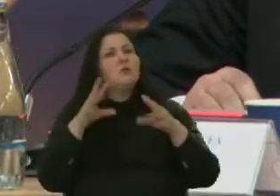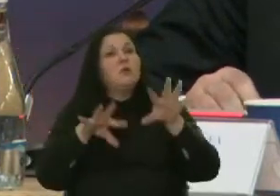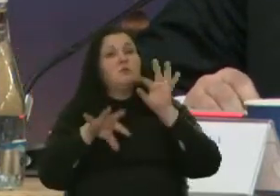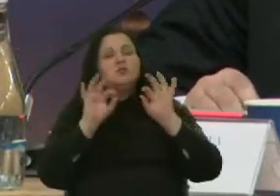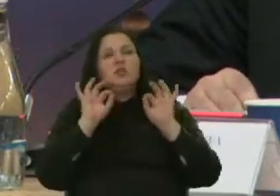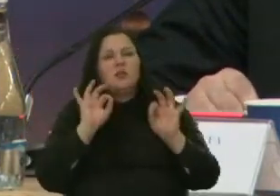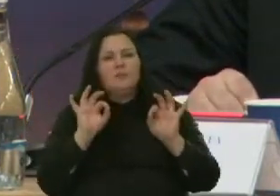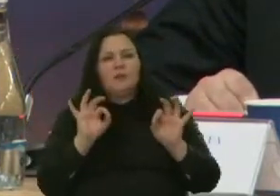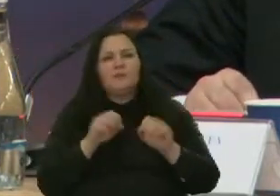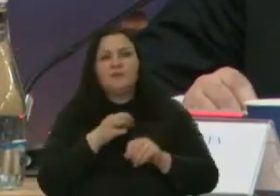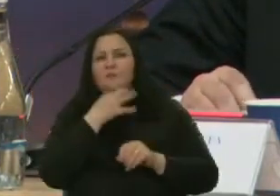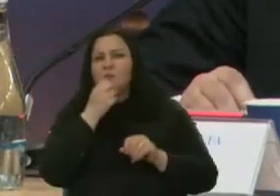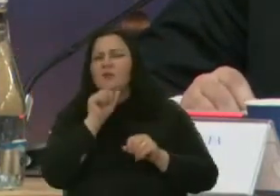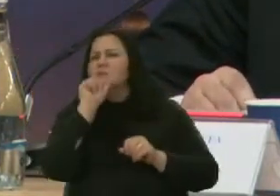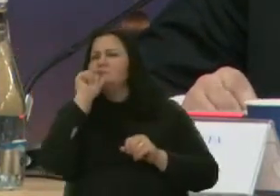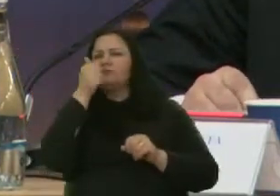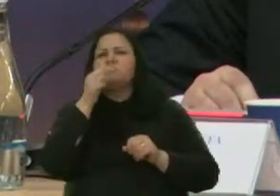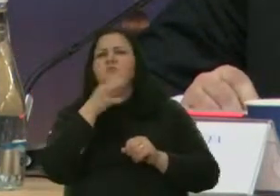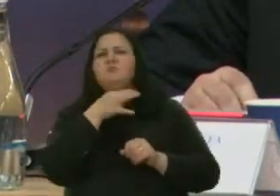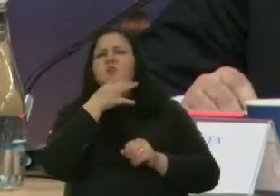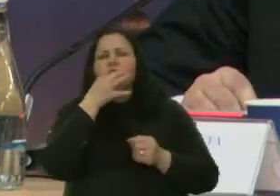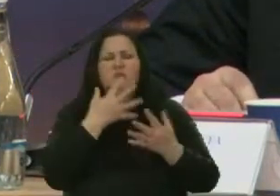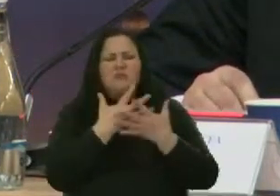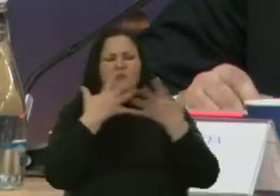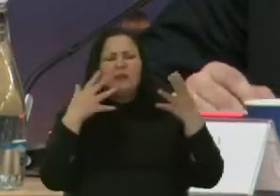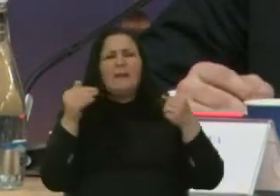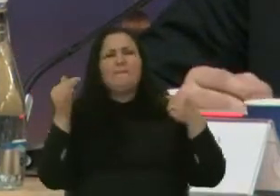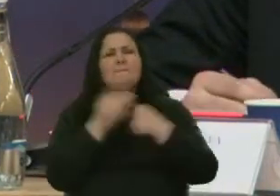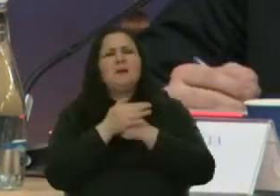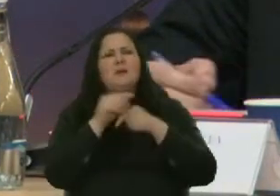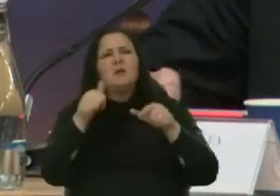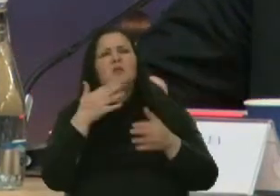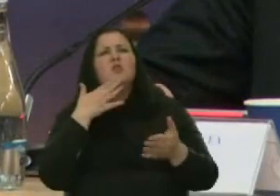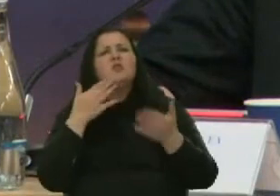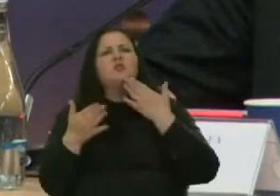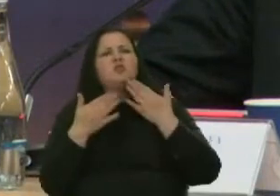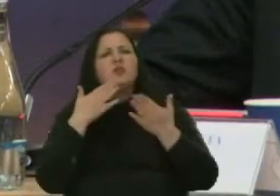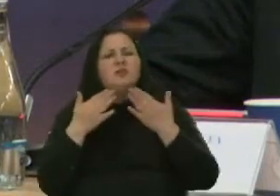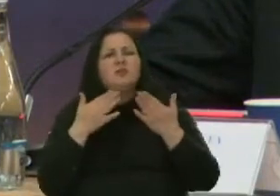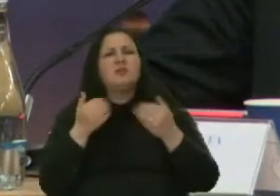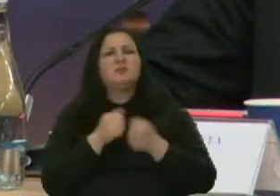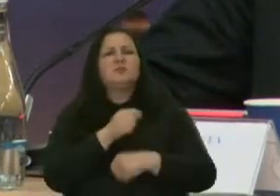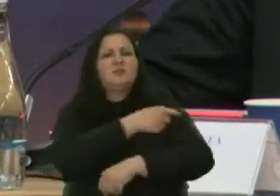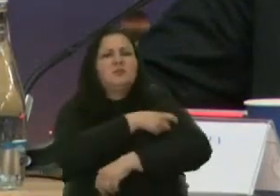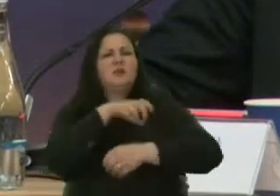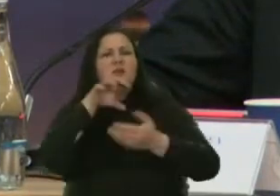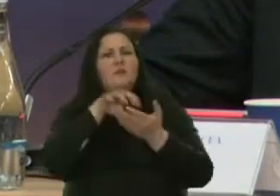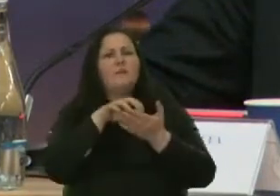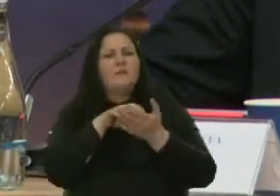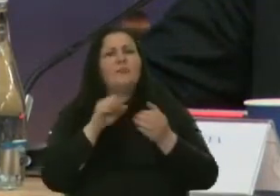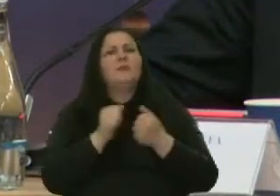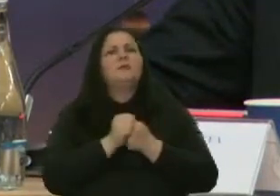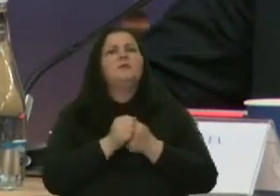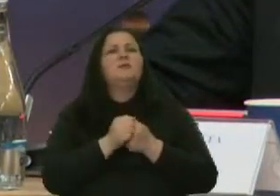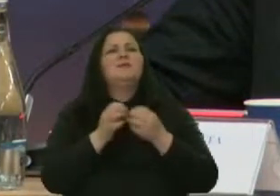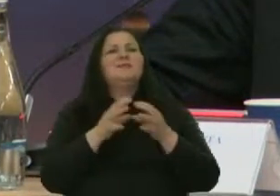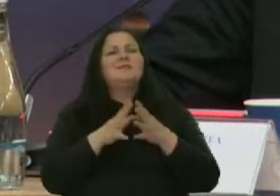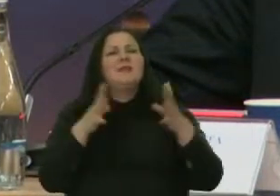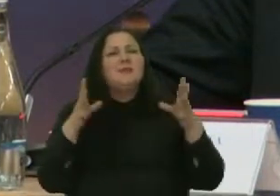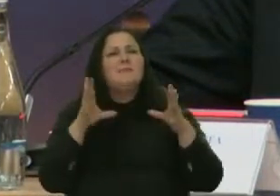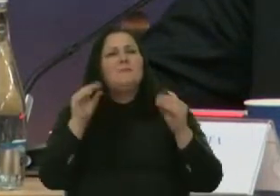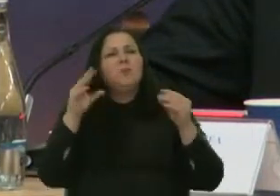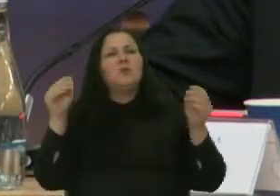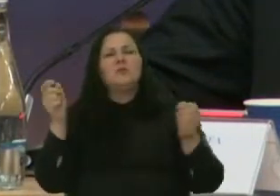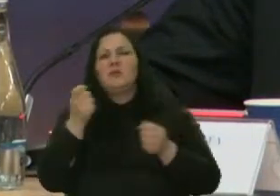bune v am spus Că nimeni n a precizat până acuma în vreo ședință de consiliul local exact această dimensiune a multianual tății ca efect Major